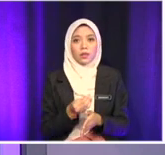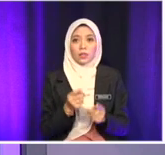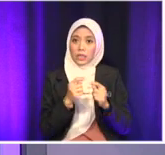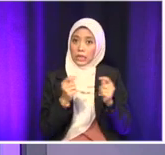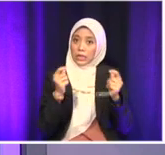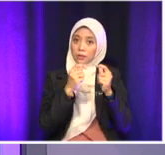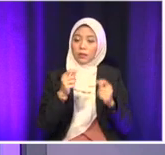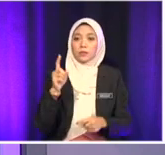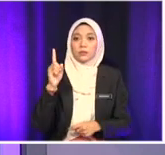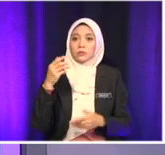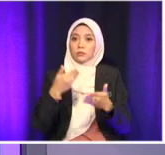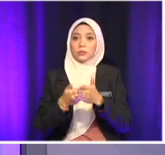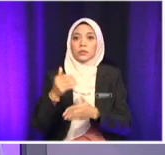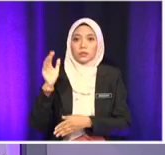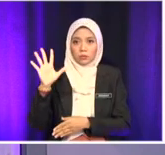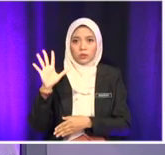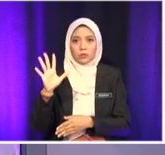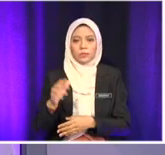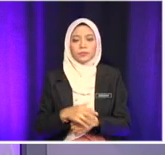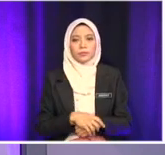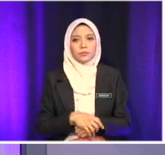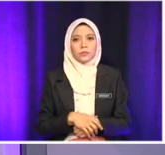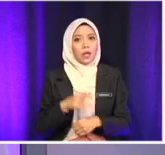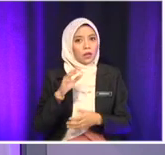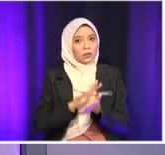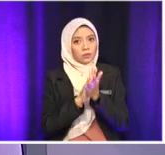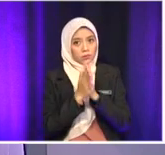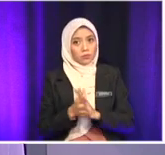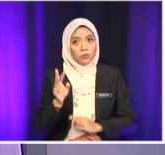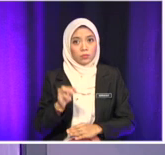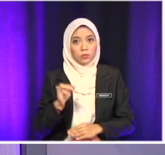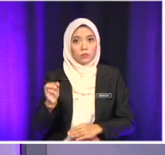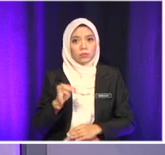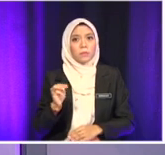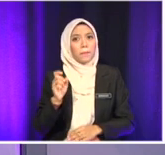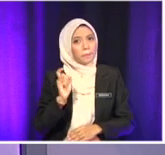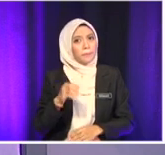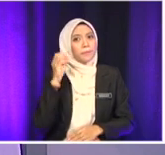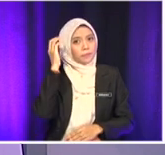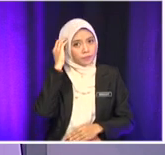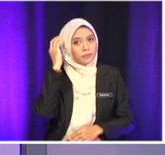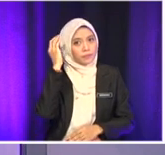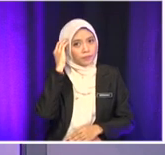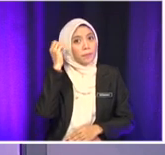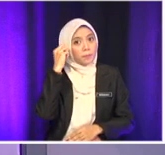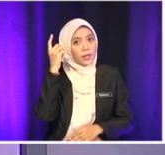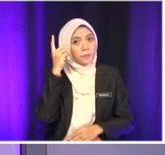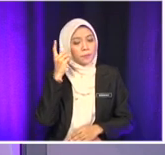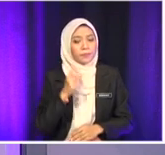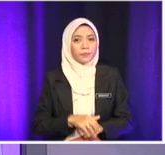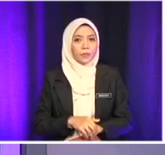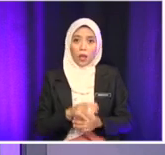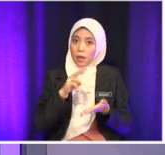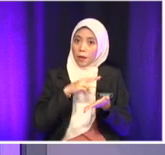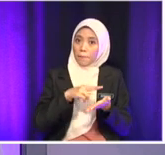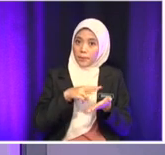topi Jadi murid-murid mesti menguasai ke semua topi tersebut oke yang kedua baca daripada